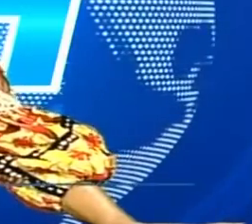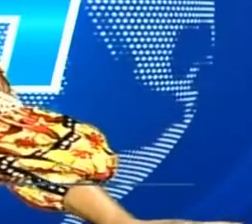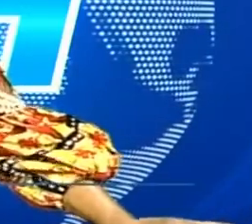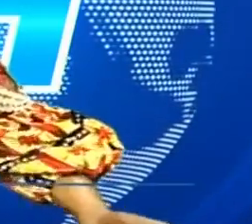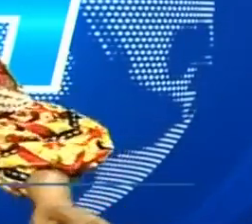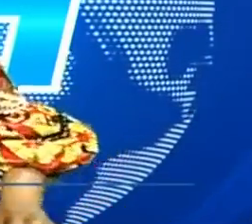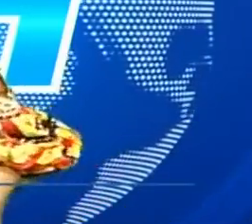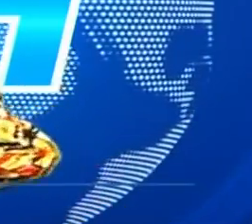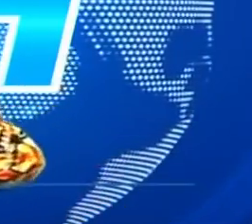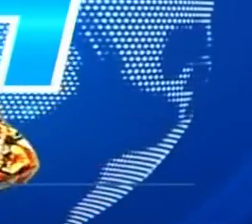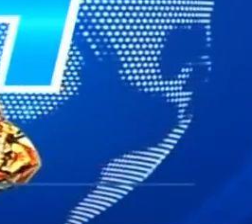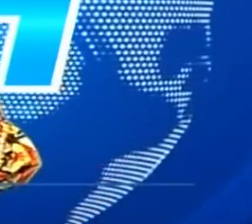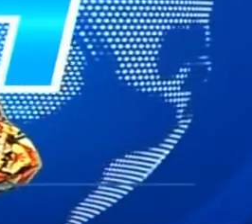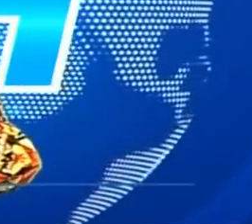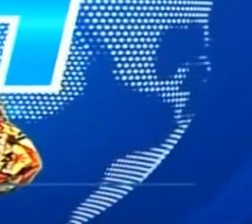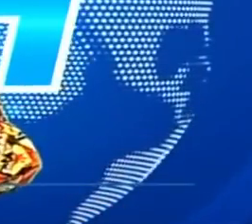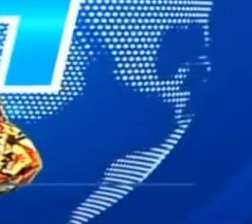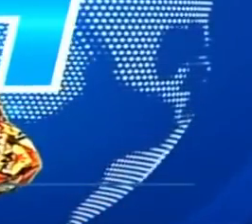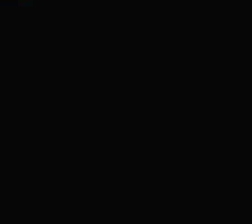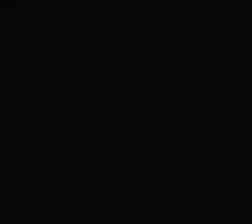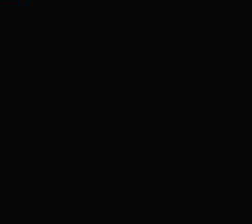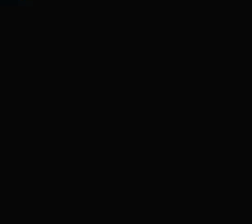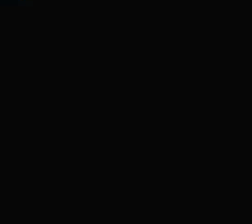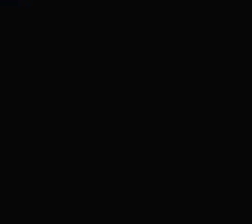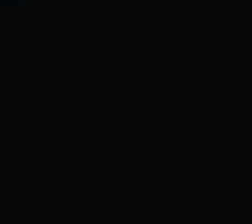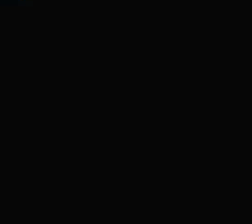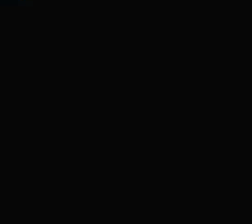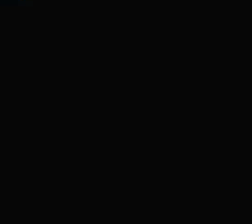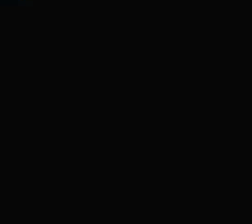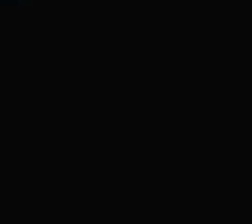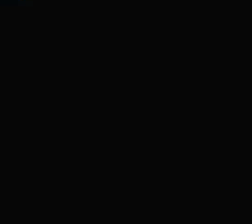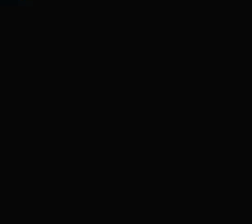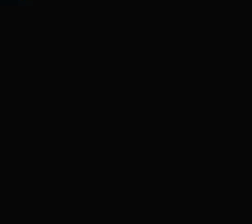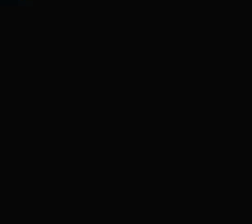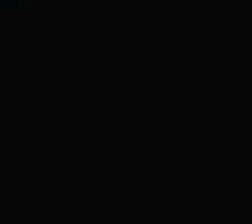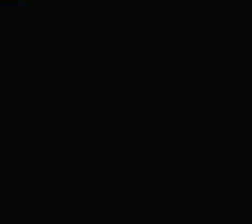ce journal. Bonsoir mesdames et messieurs.